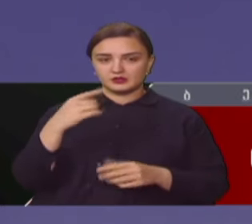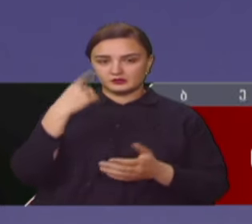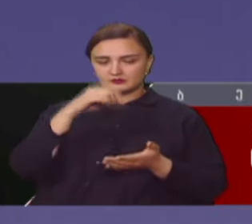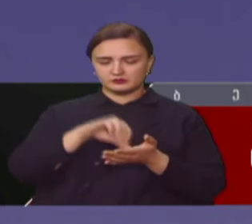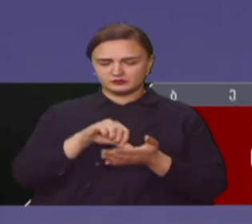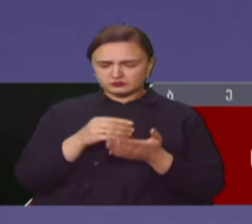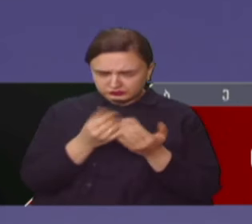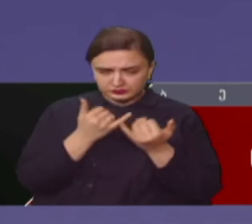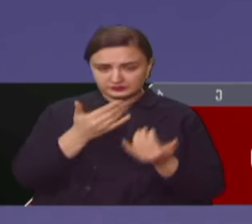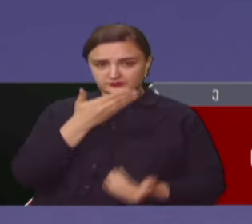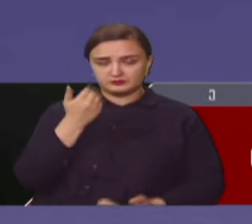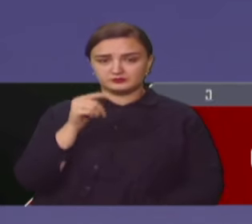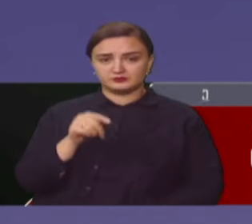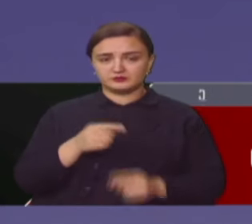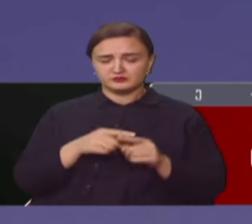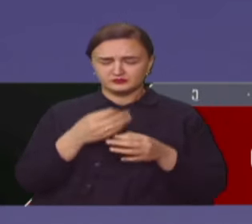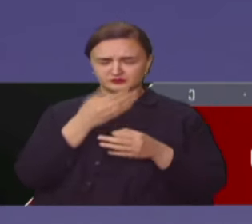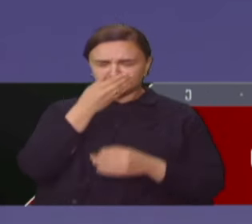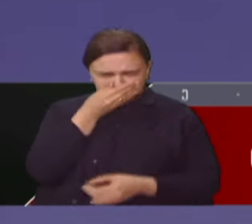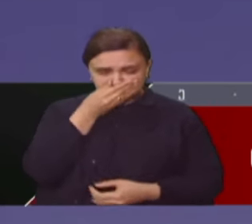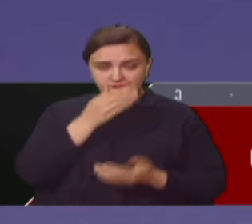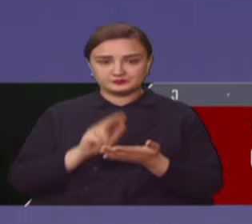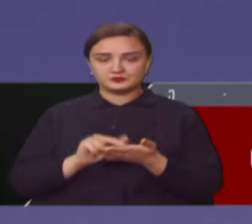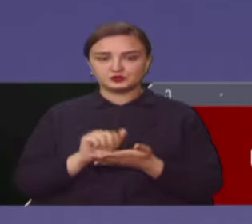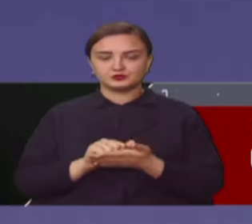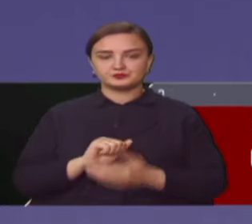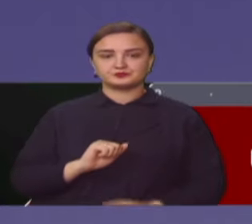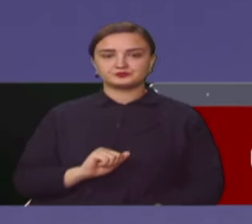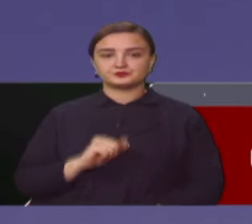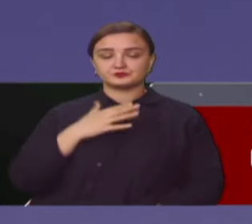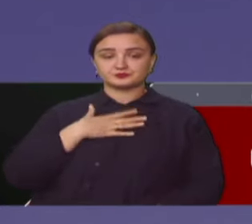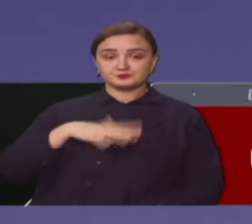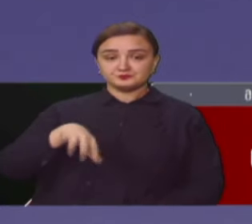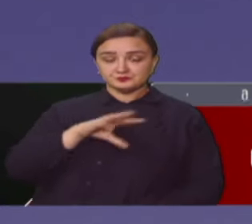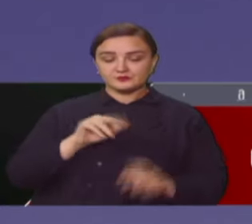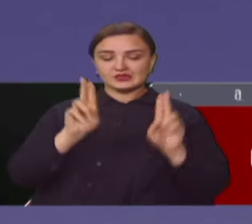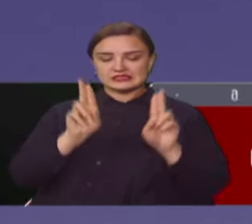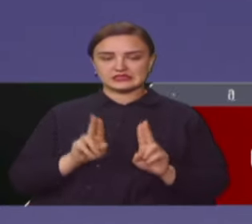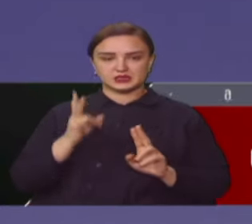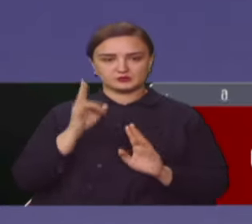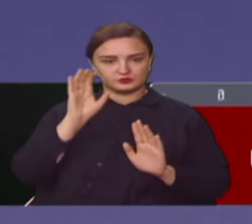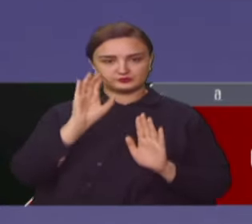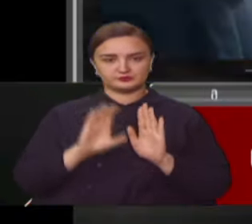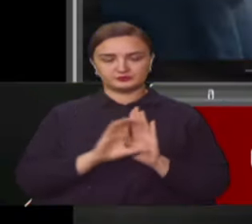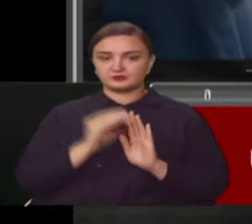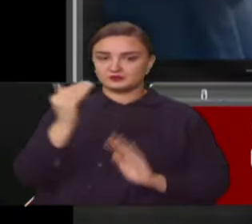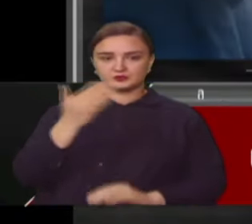არ სცემენ პატივს მათ. ისინი უფრო თავისუფალ გარემოში მოქმედებენ ვიდრე ჩვენ. Ჩვენ გვიწევს წესების და მათეს არ